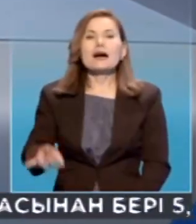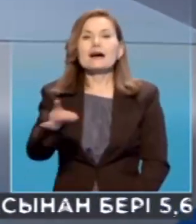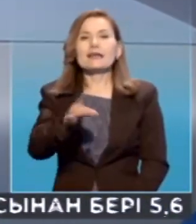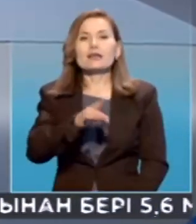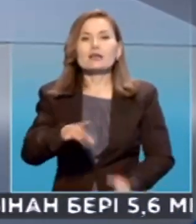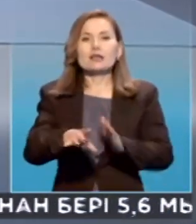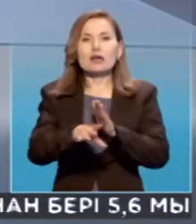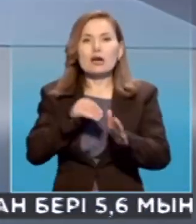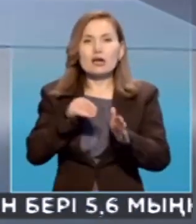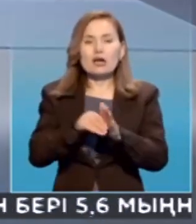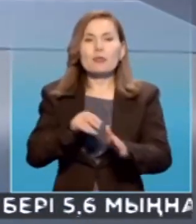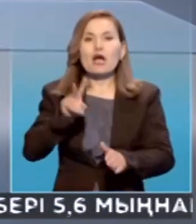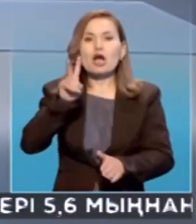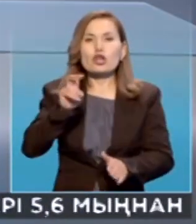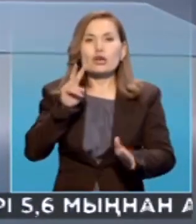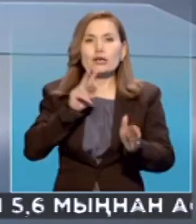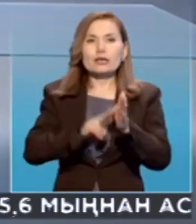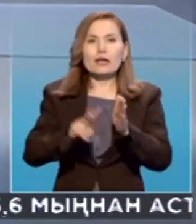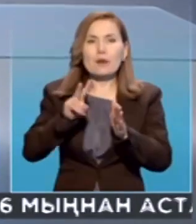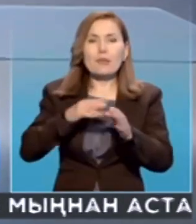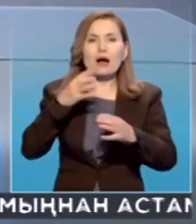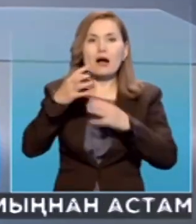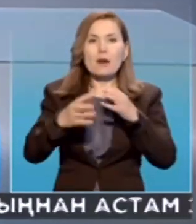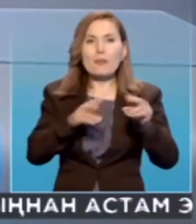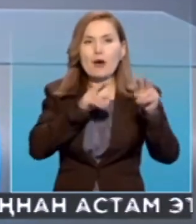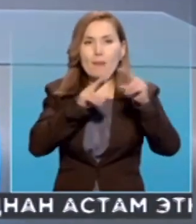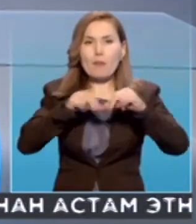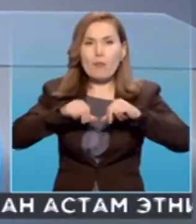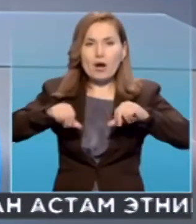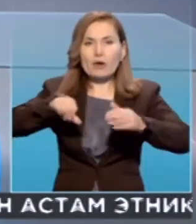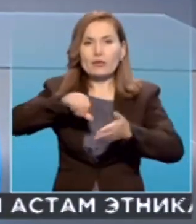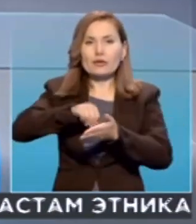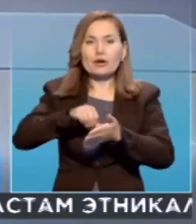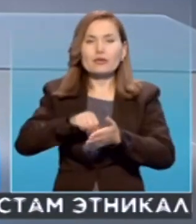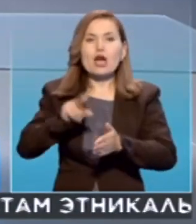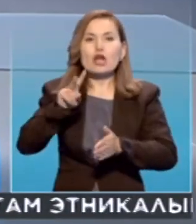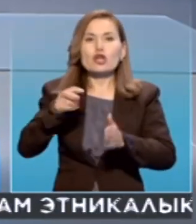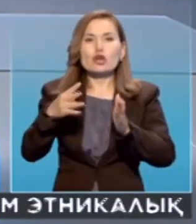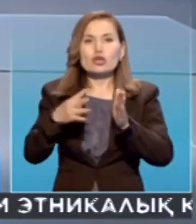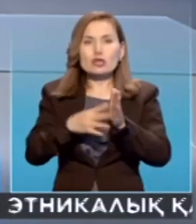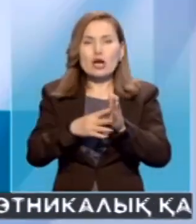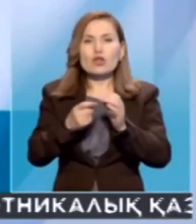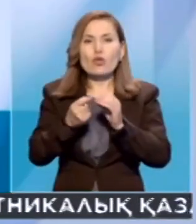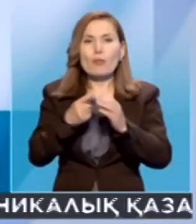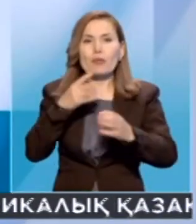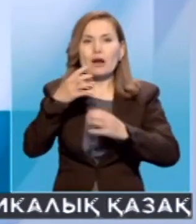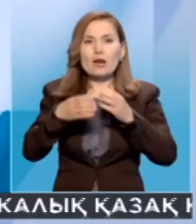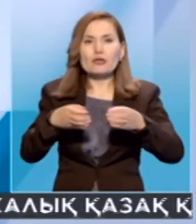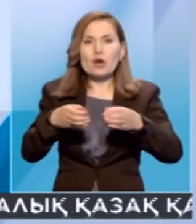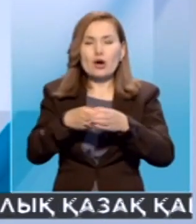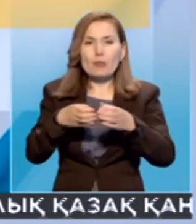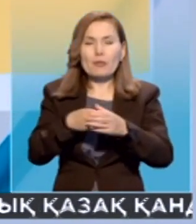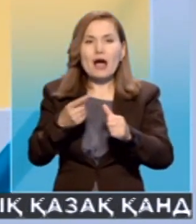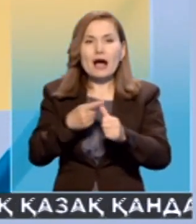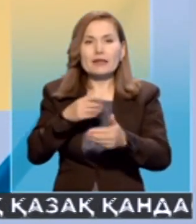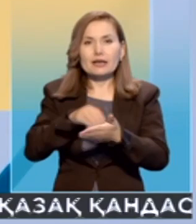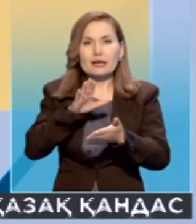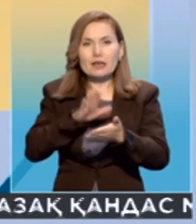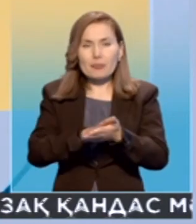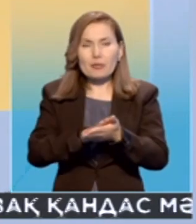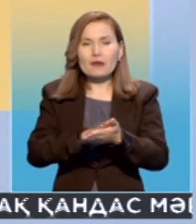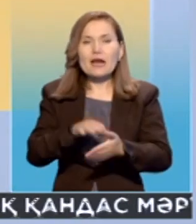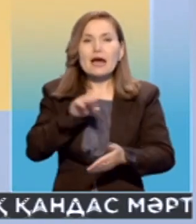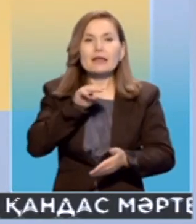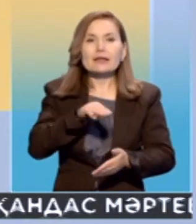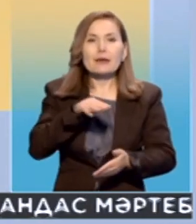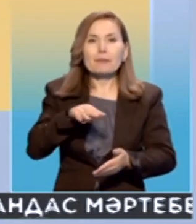Республикалық референдумға 272 халықаралық байқаушы қатысады. Оның 209-ы 11 халықаралық ұйымның атынан тіркелген. Ең көбі